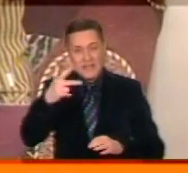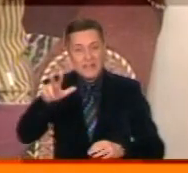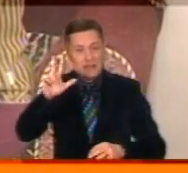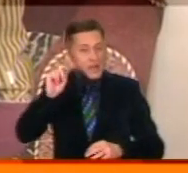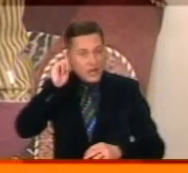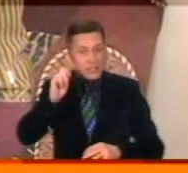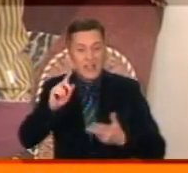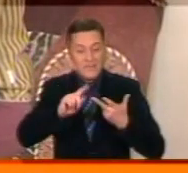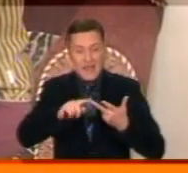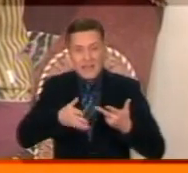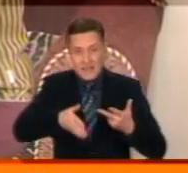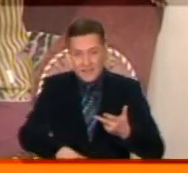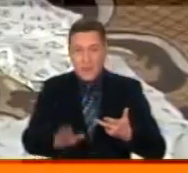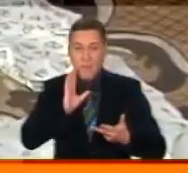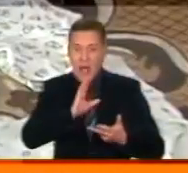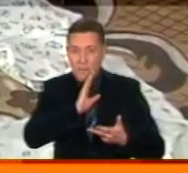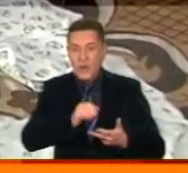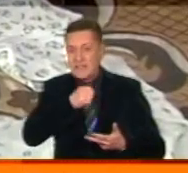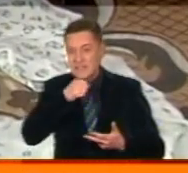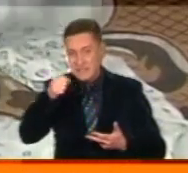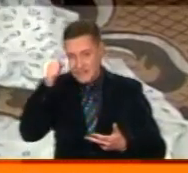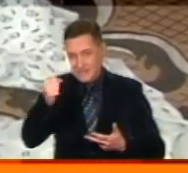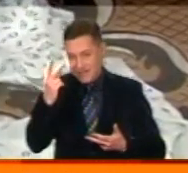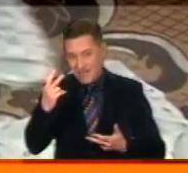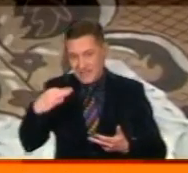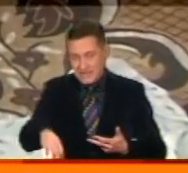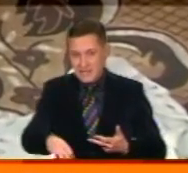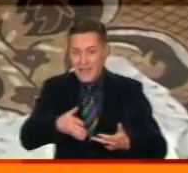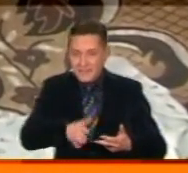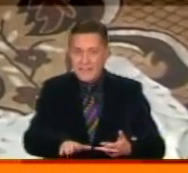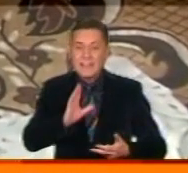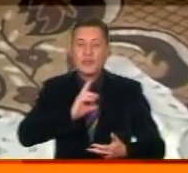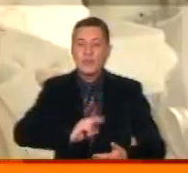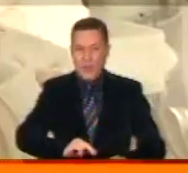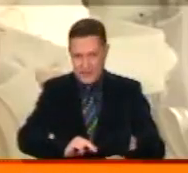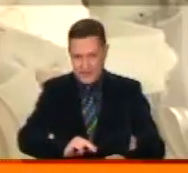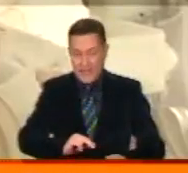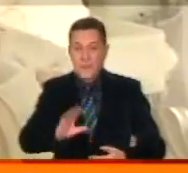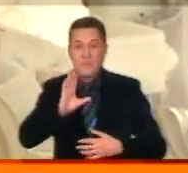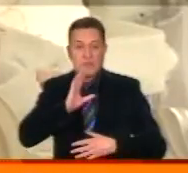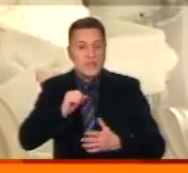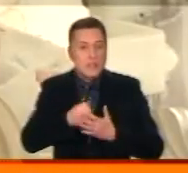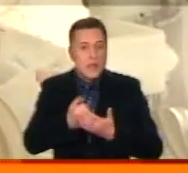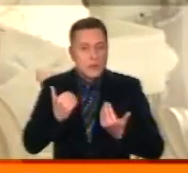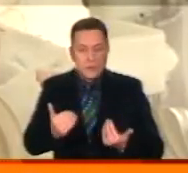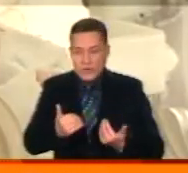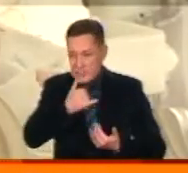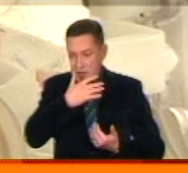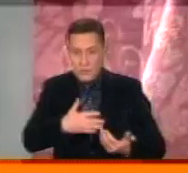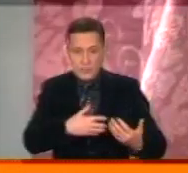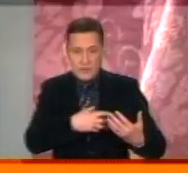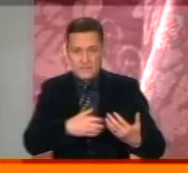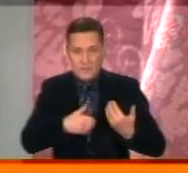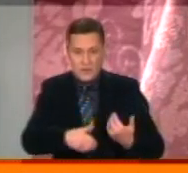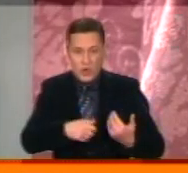подбадривать стала мамою ПС двох старших синов у роди нареш народилася донечка та жн й до не може притули до грудей свою